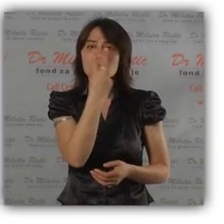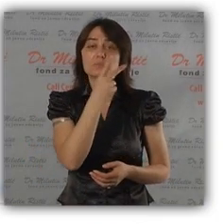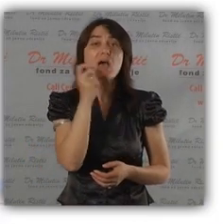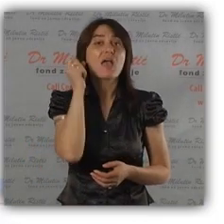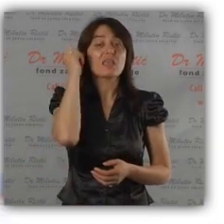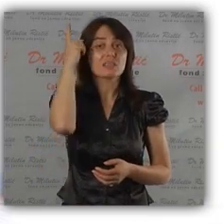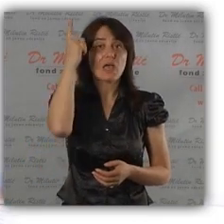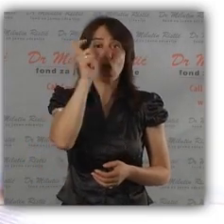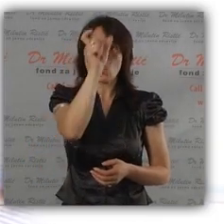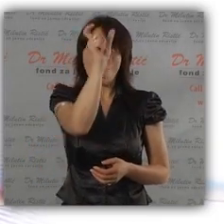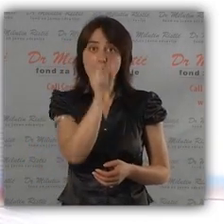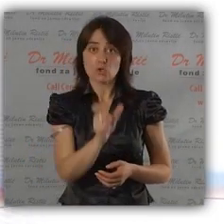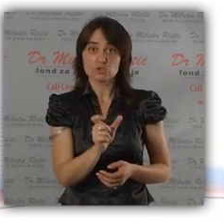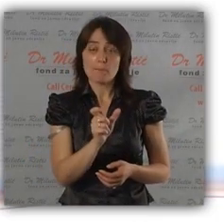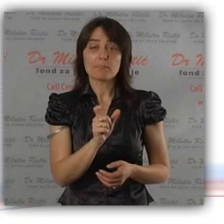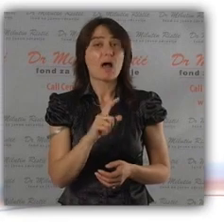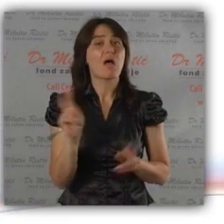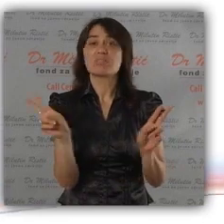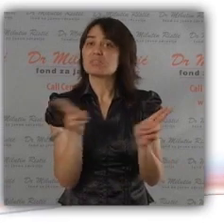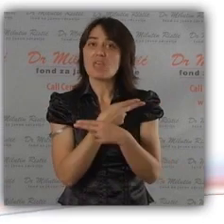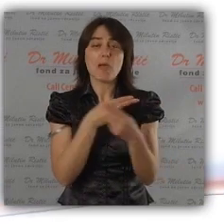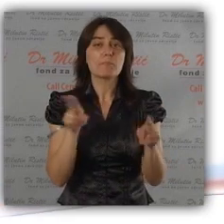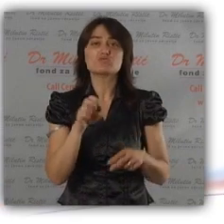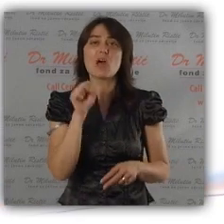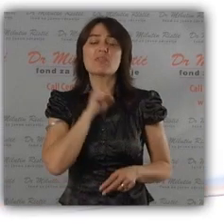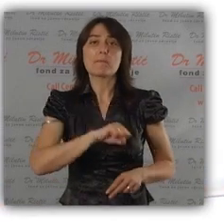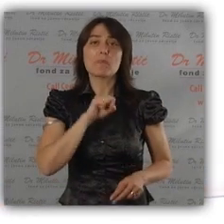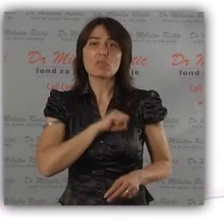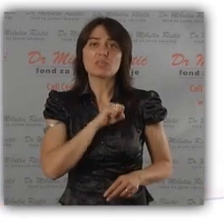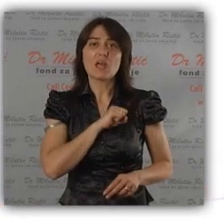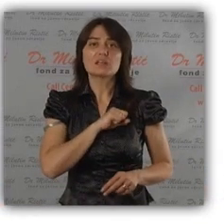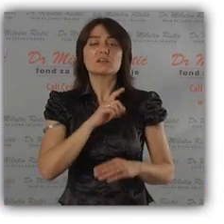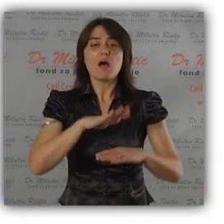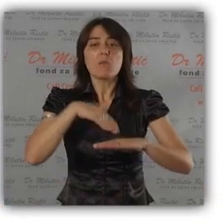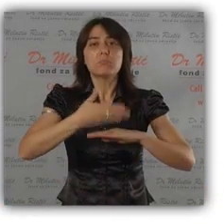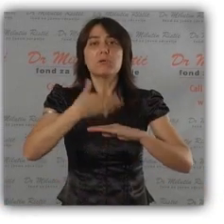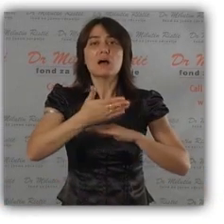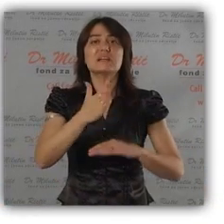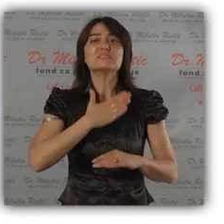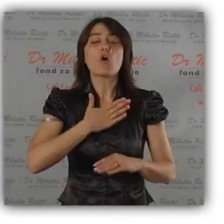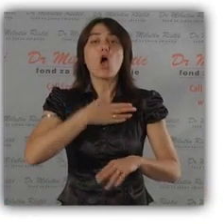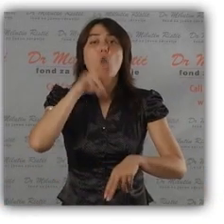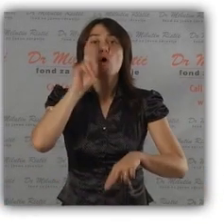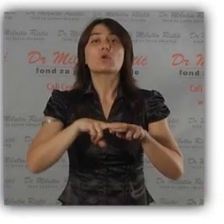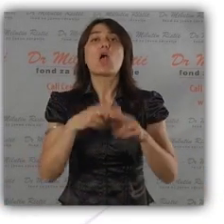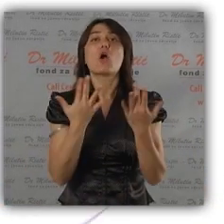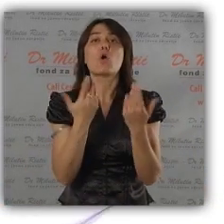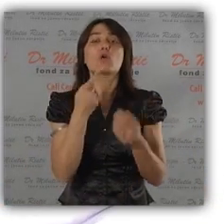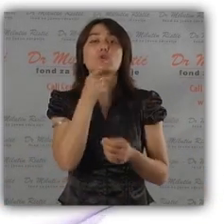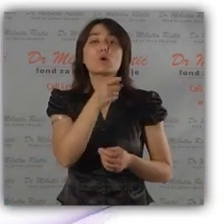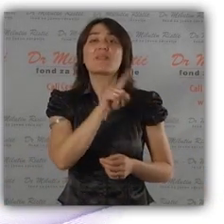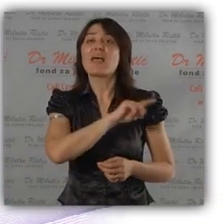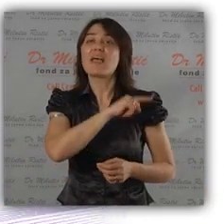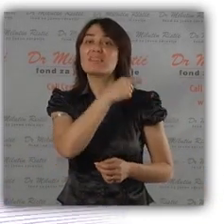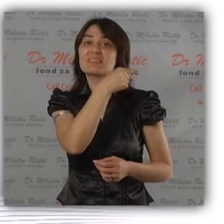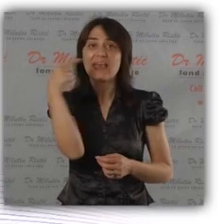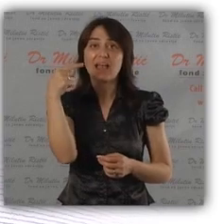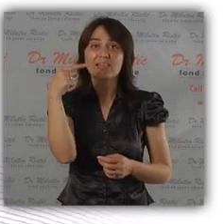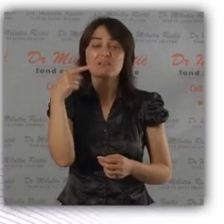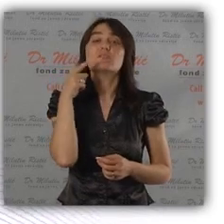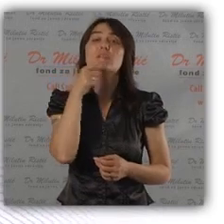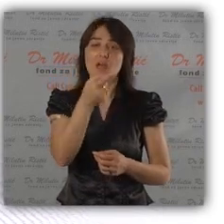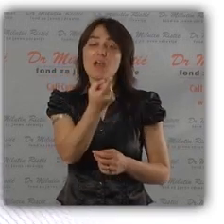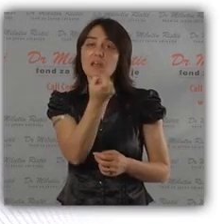frustraciju, što podrazumeva ideju da osoba ne može da podnese posljedice svoje odluke ukoliko su